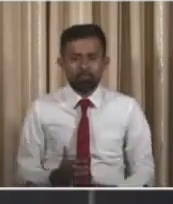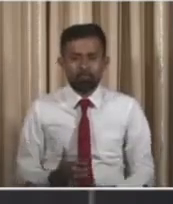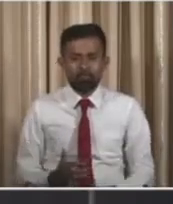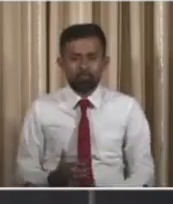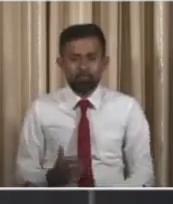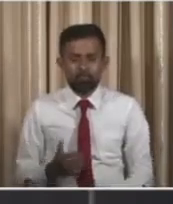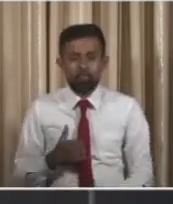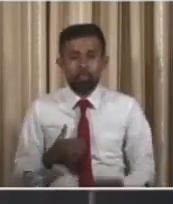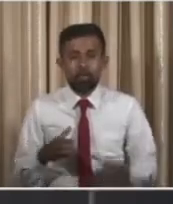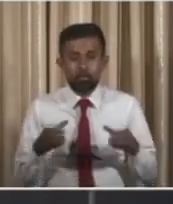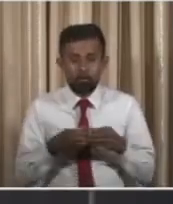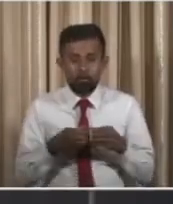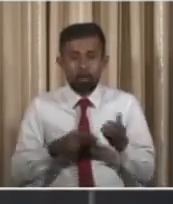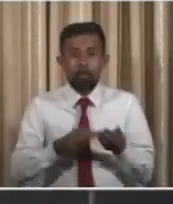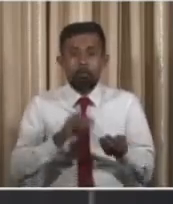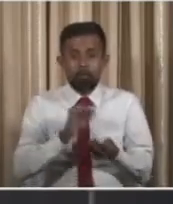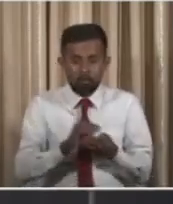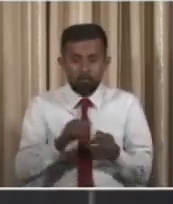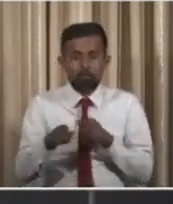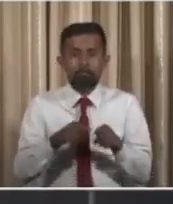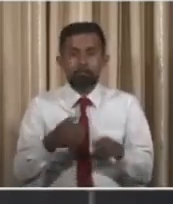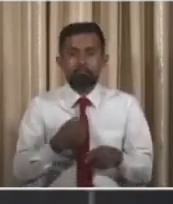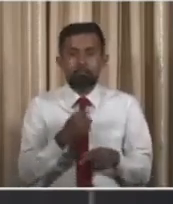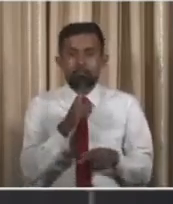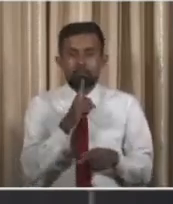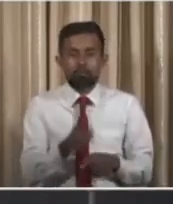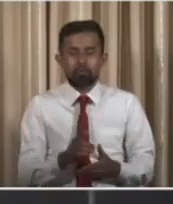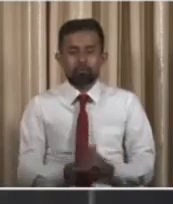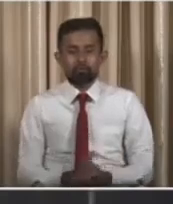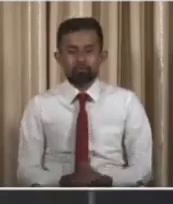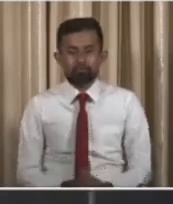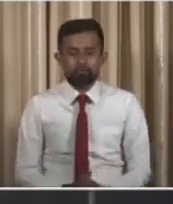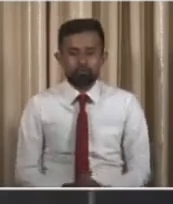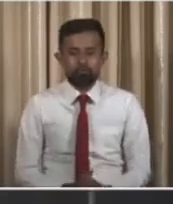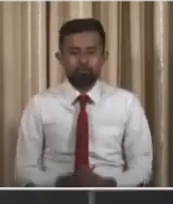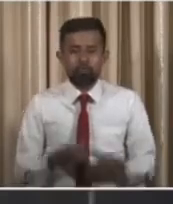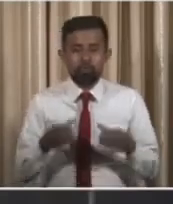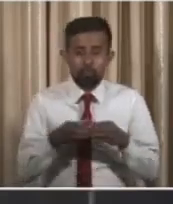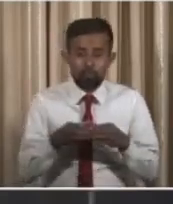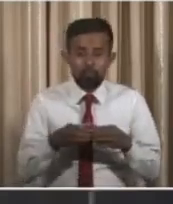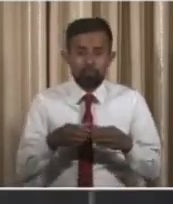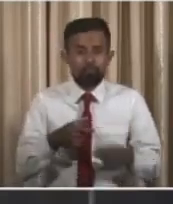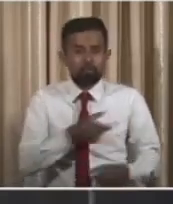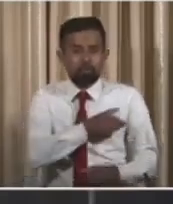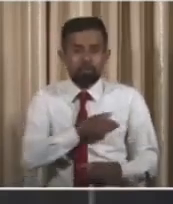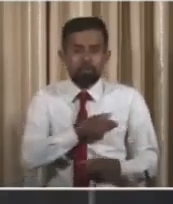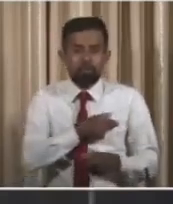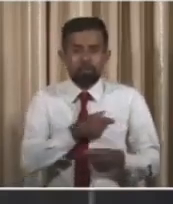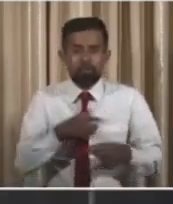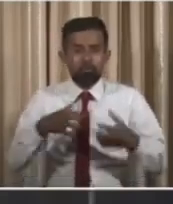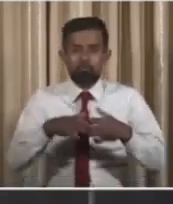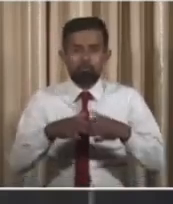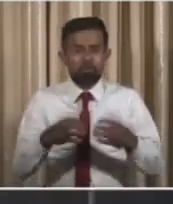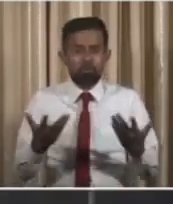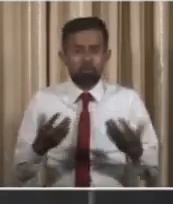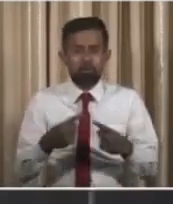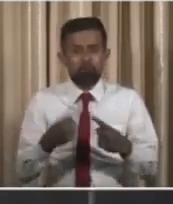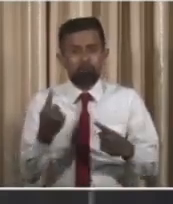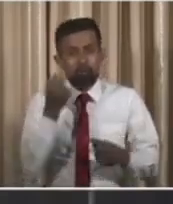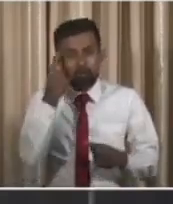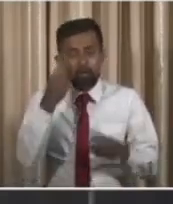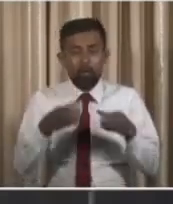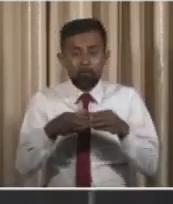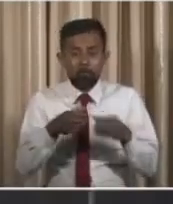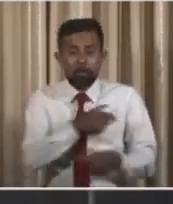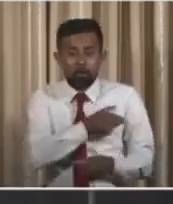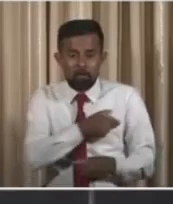Mam paksi banda kare bare ahe tirat kian ni. Paksa naai ke wirut tane he. Wena matian ne mei paksa